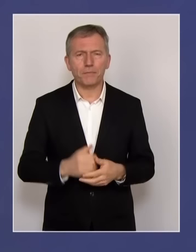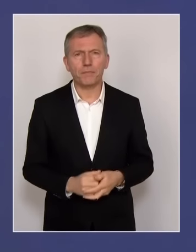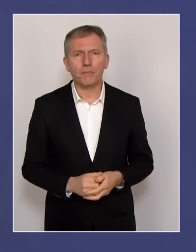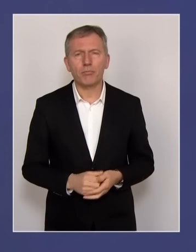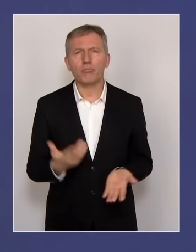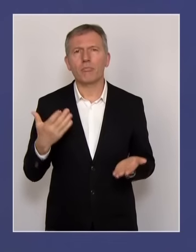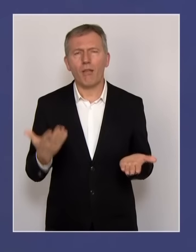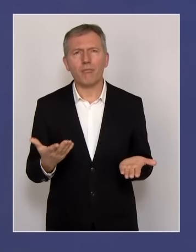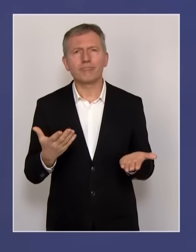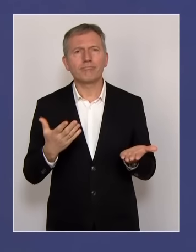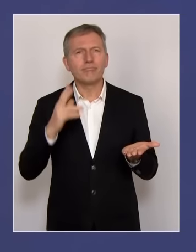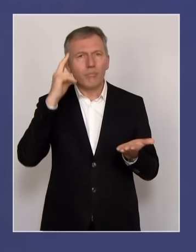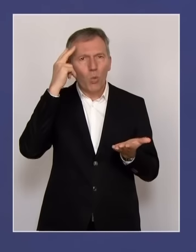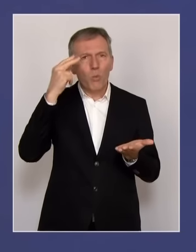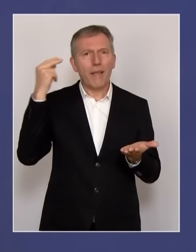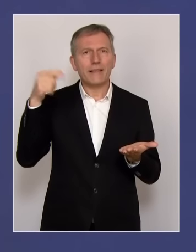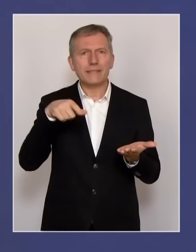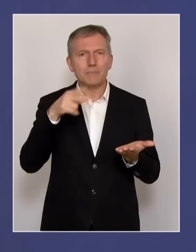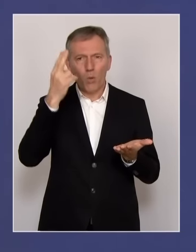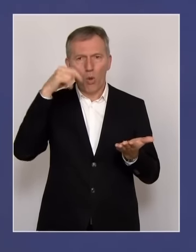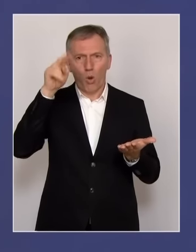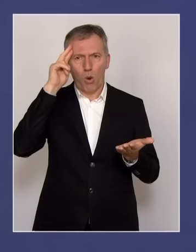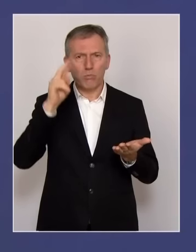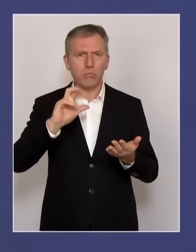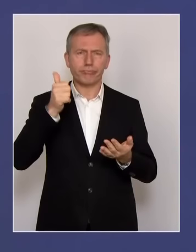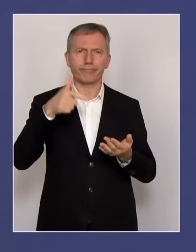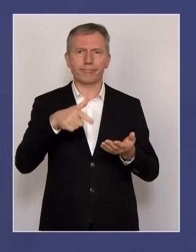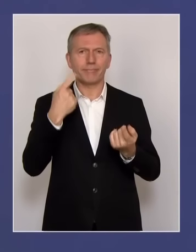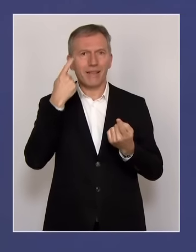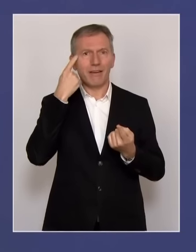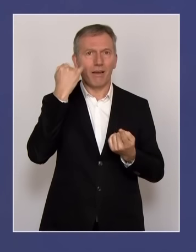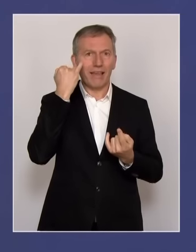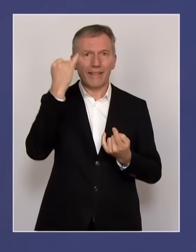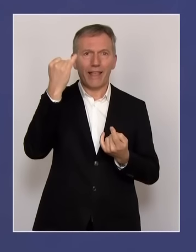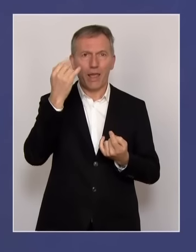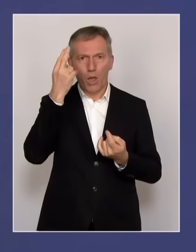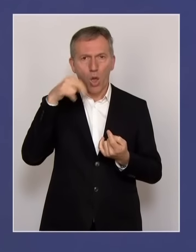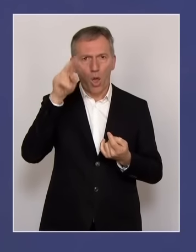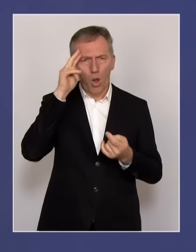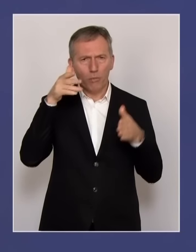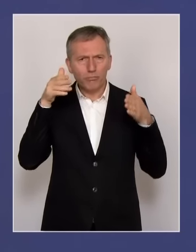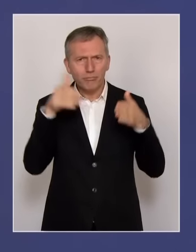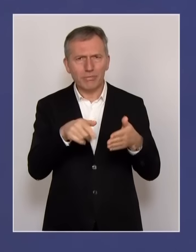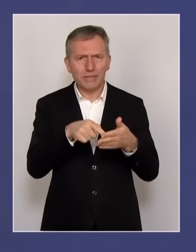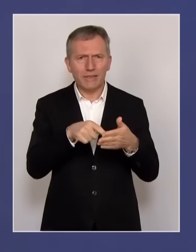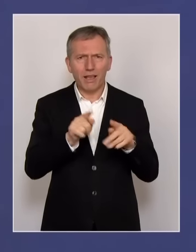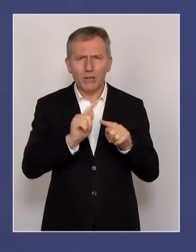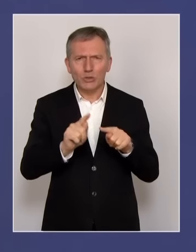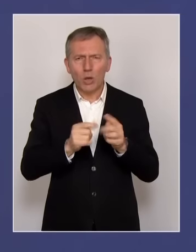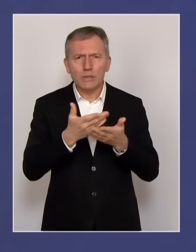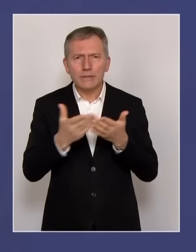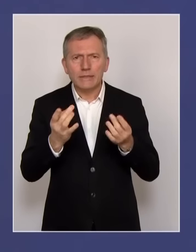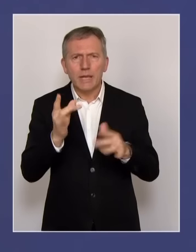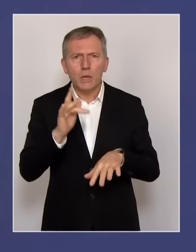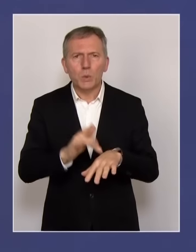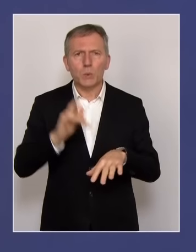au fond cet humanisme européen cette certaine idée de l'Europe dont parlait George Steiner elle est faite de choses très sensibles